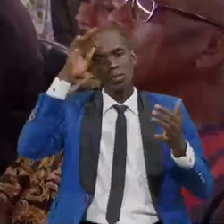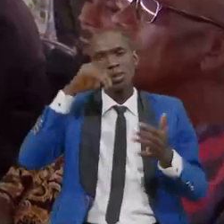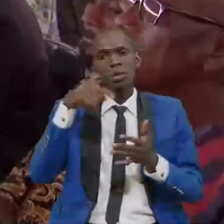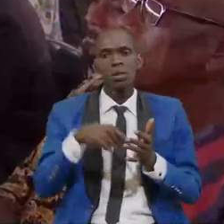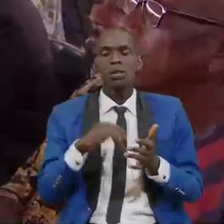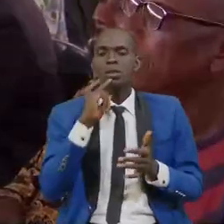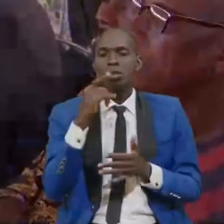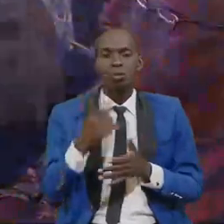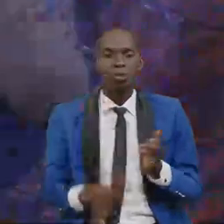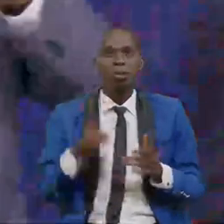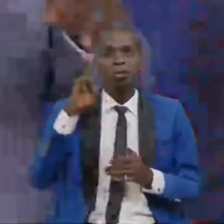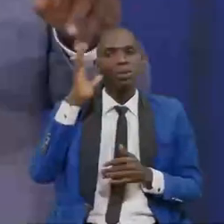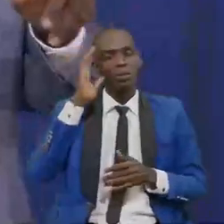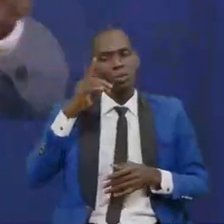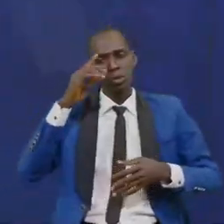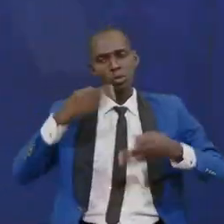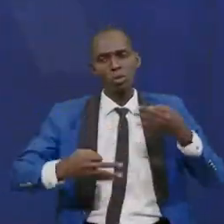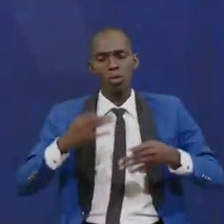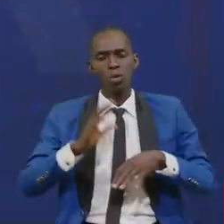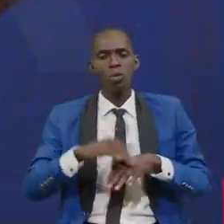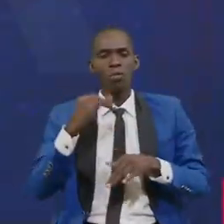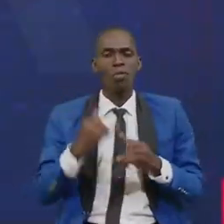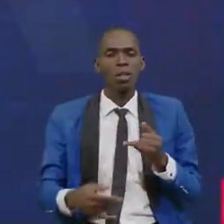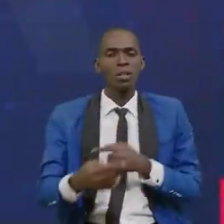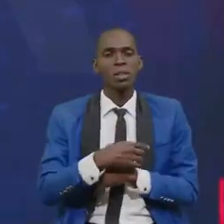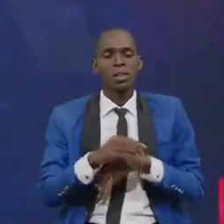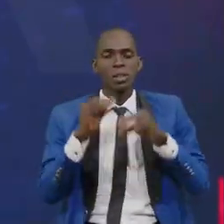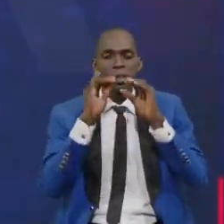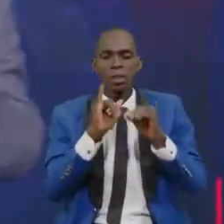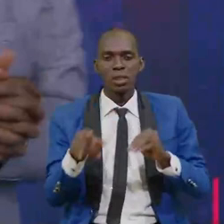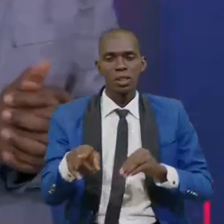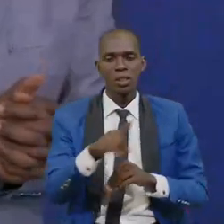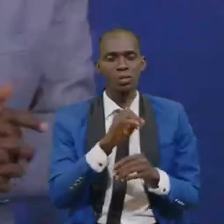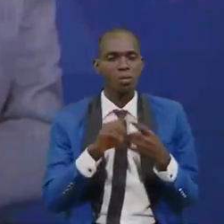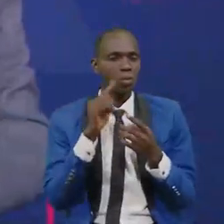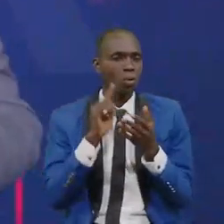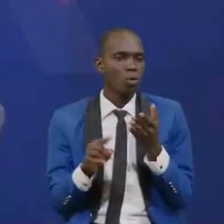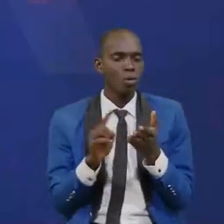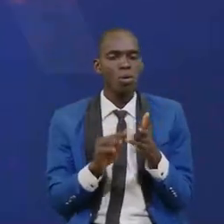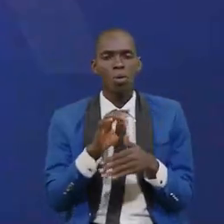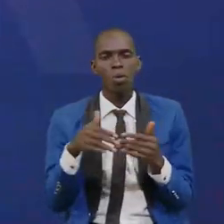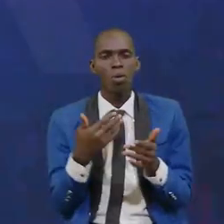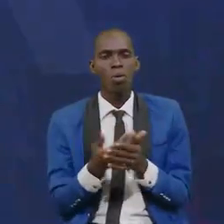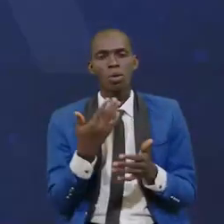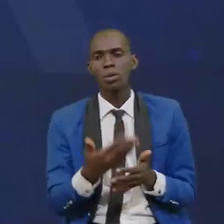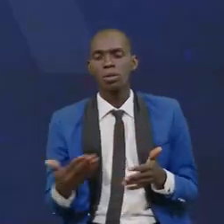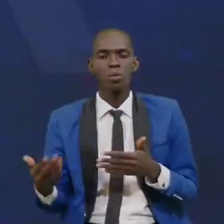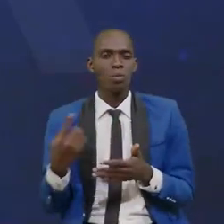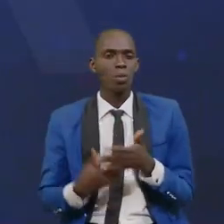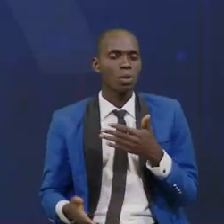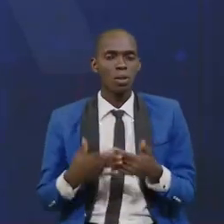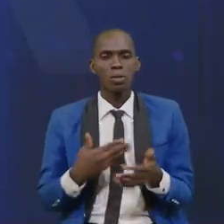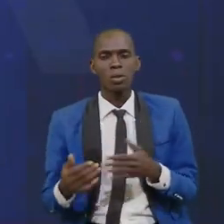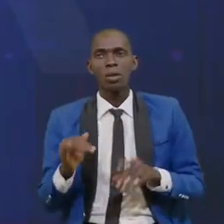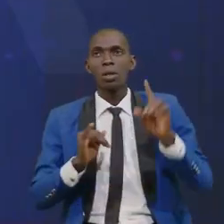va juger au dernier jour. Enseignez-leur à observer tout ce que je vous ai prescrit.